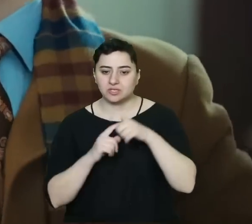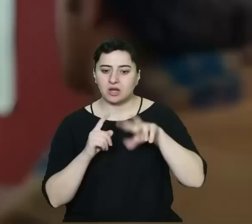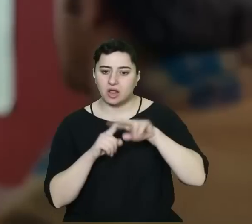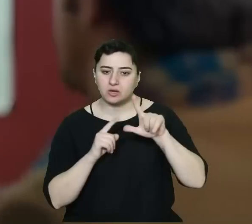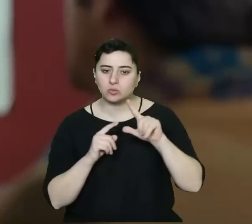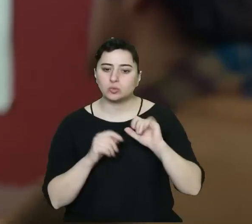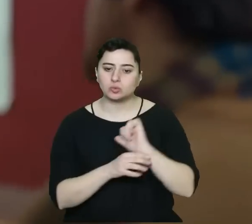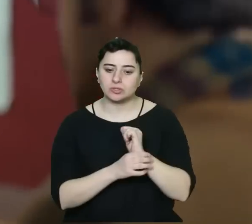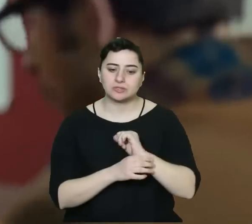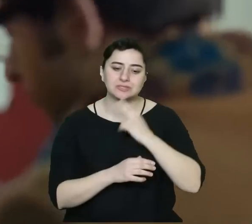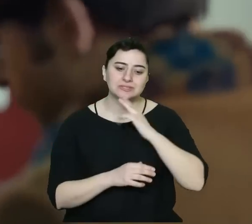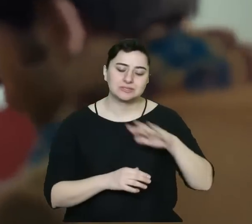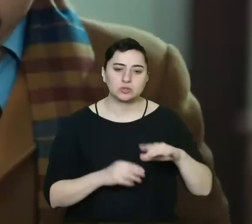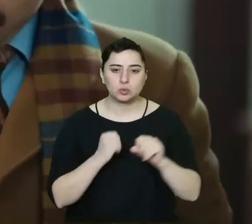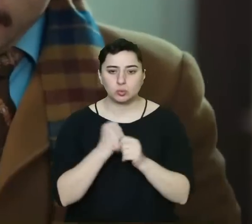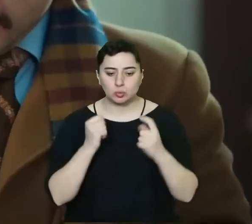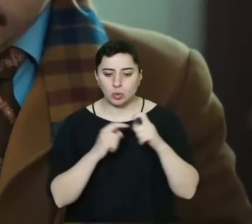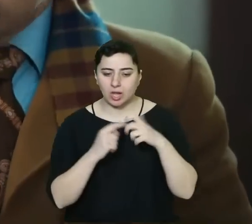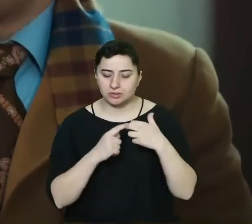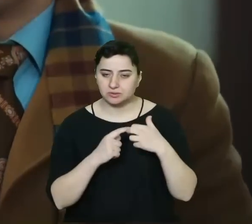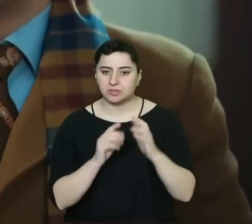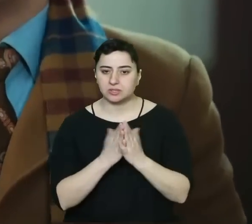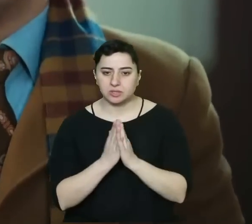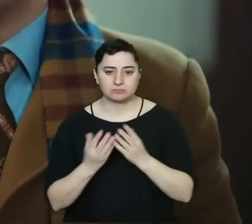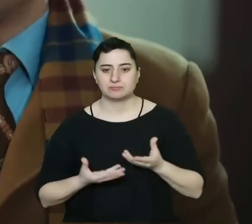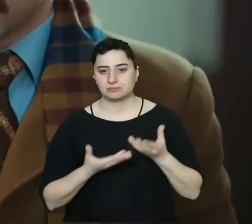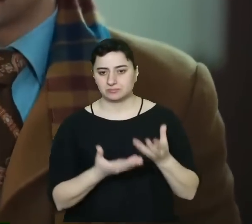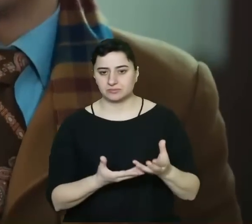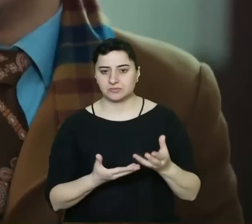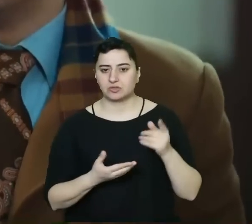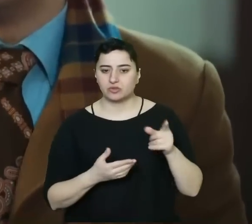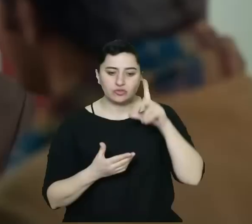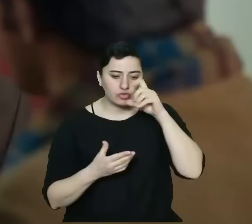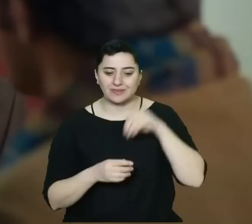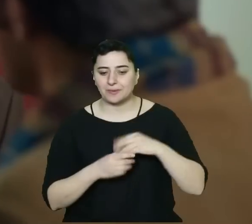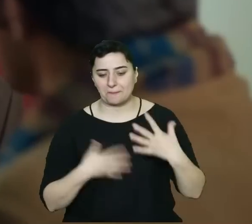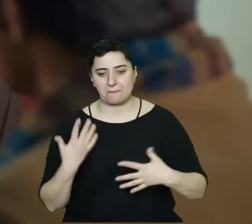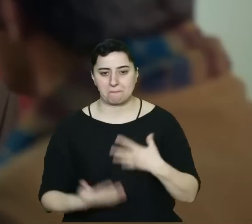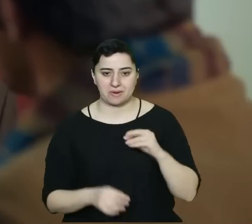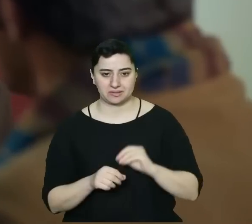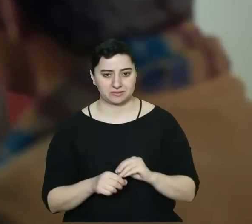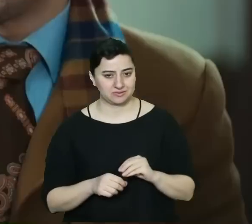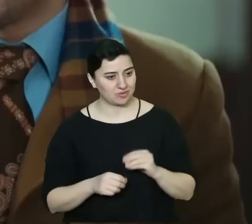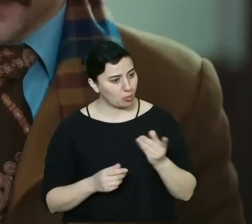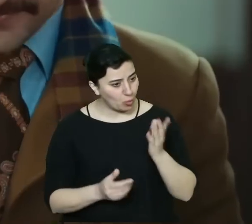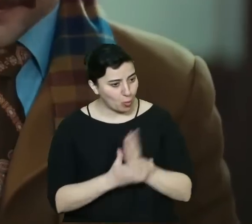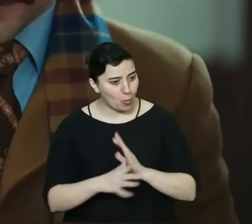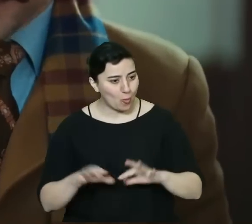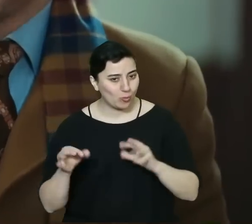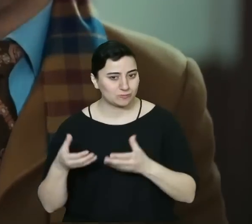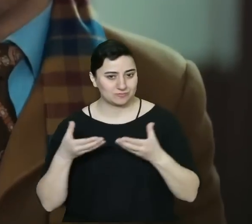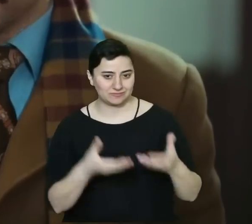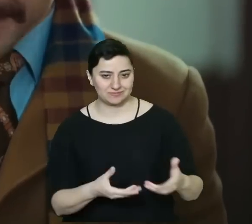Usta'nın kızı Güler. Ona ansiklopedilerle kitaplar getirdim. Fotoğrafçılıkla ilgili. Bütün arşivi çıkardın